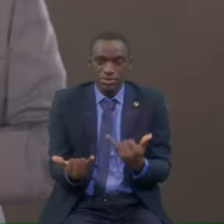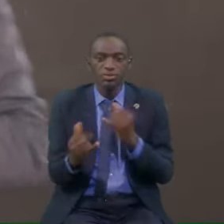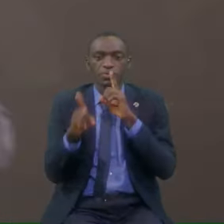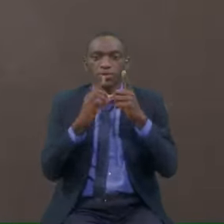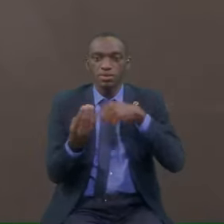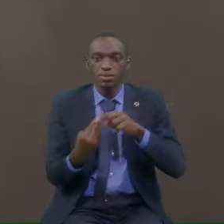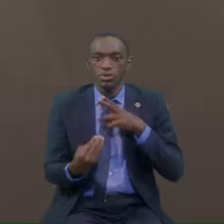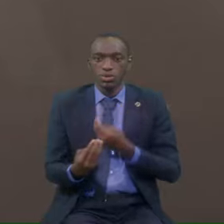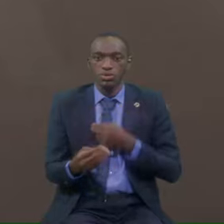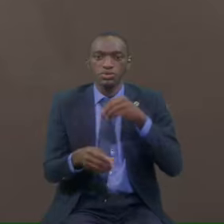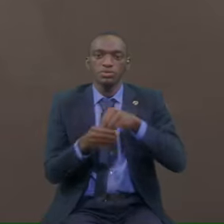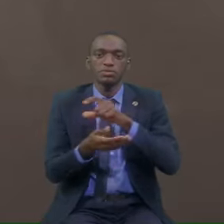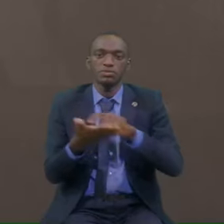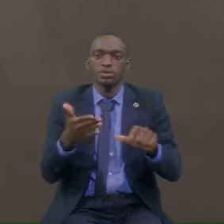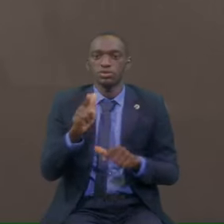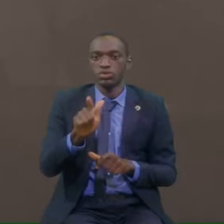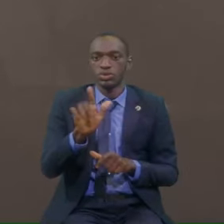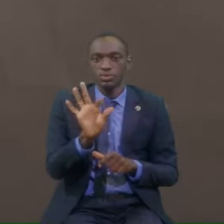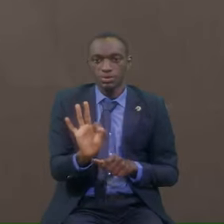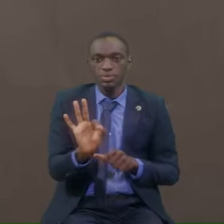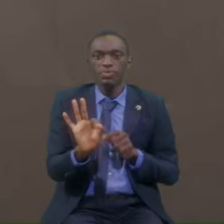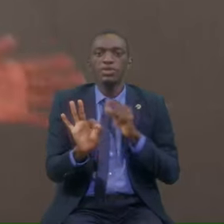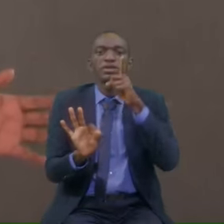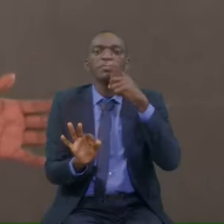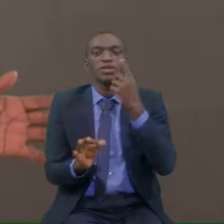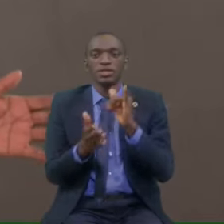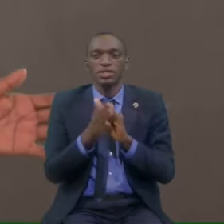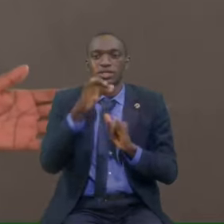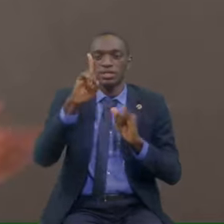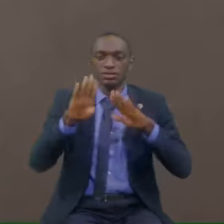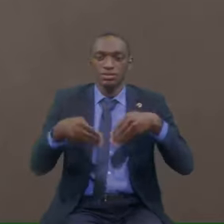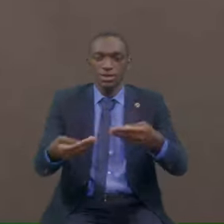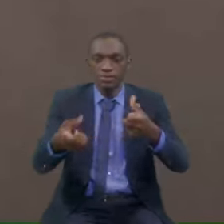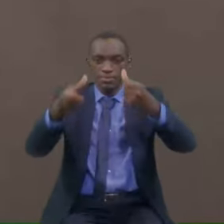verset 29, il donne de la force à celui qui est fatigué.